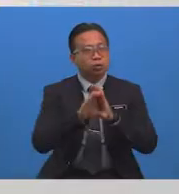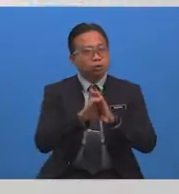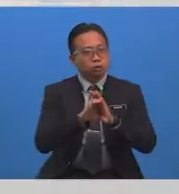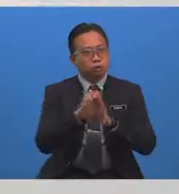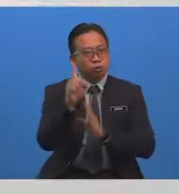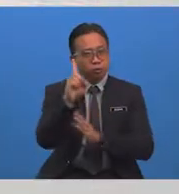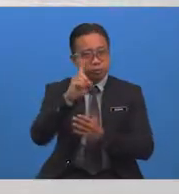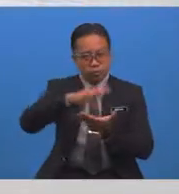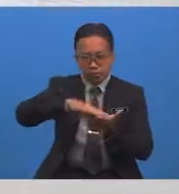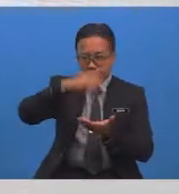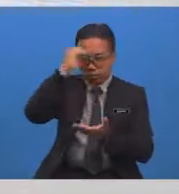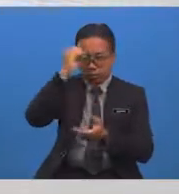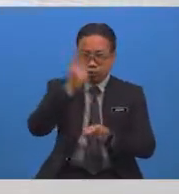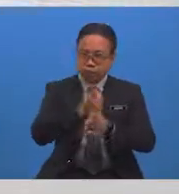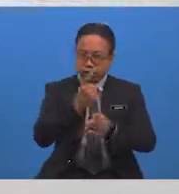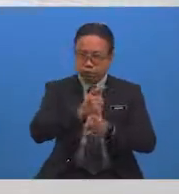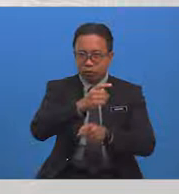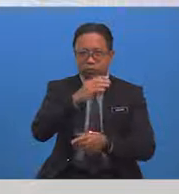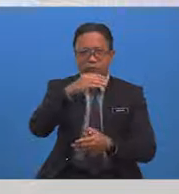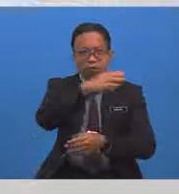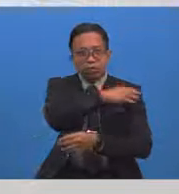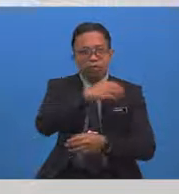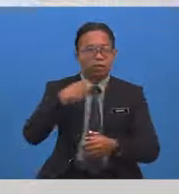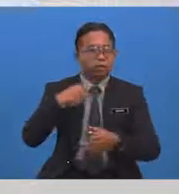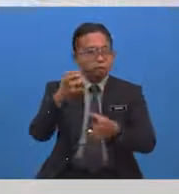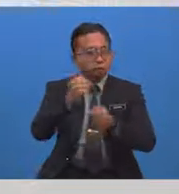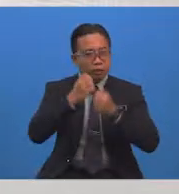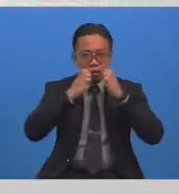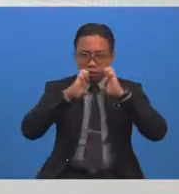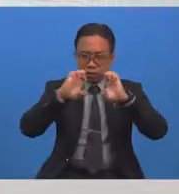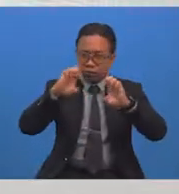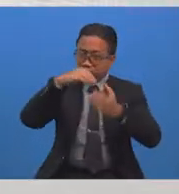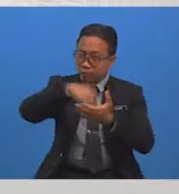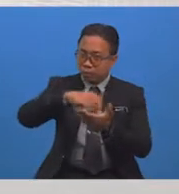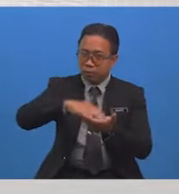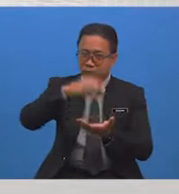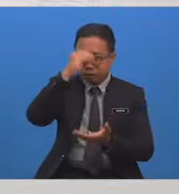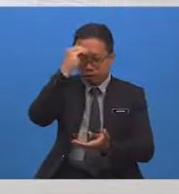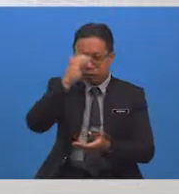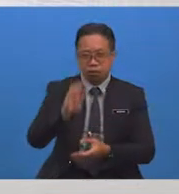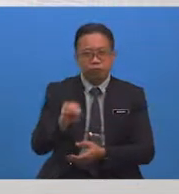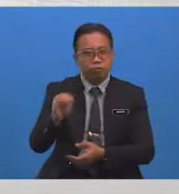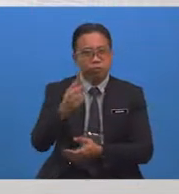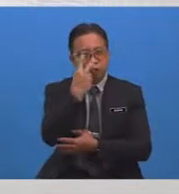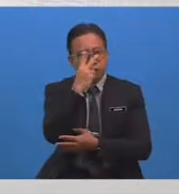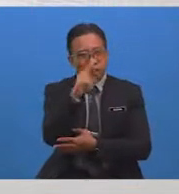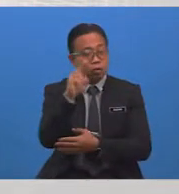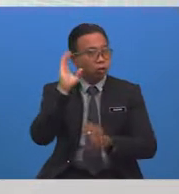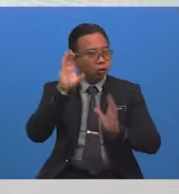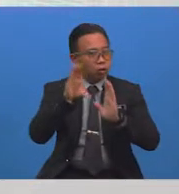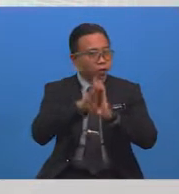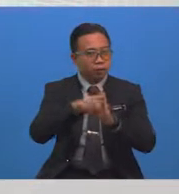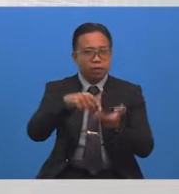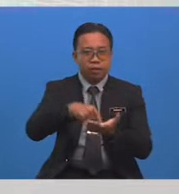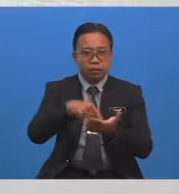belajar bersungguh-sungguh dan mencapai kecemerlangan dalam pelajaran murid-muridnya sila Perhatikan gambar ini